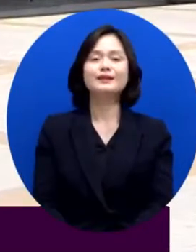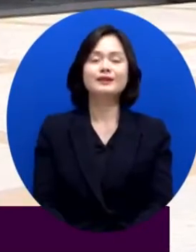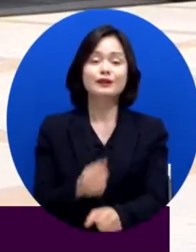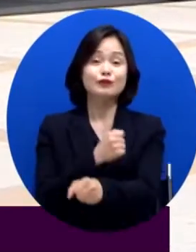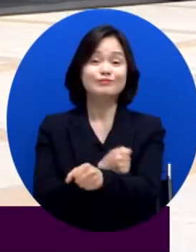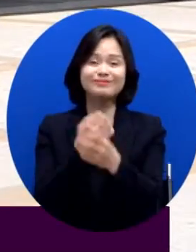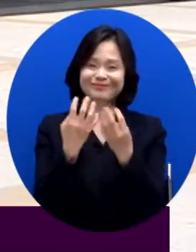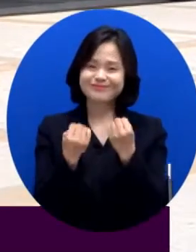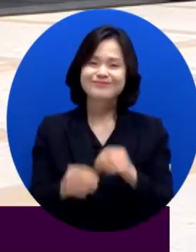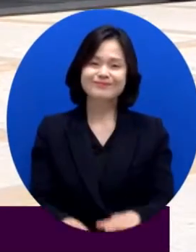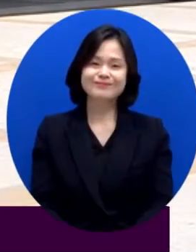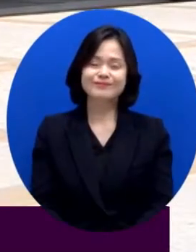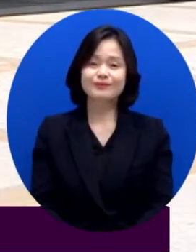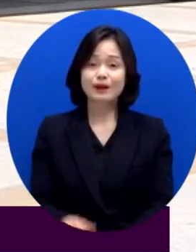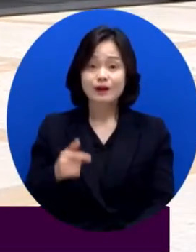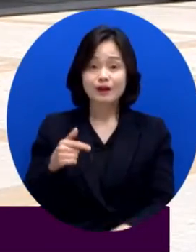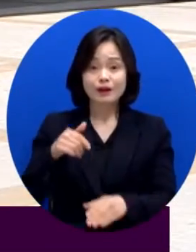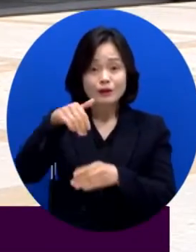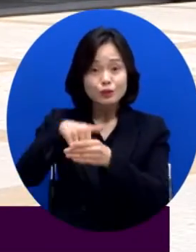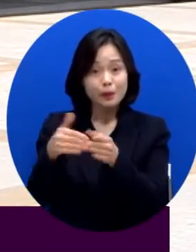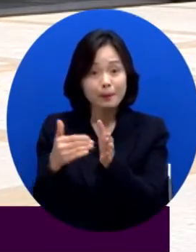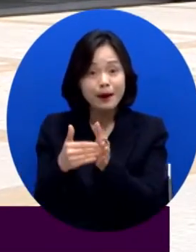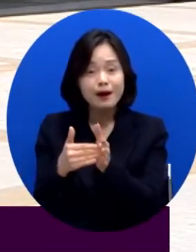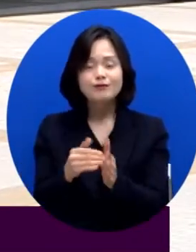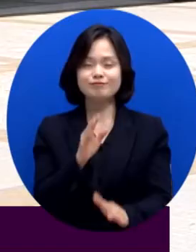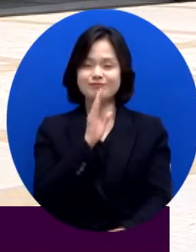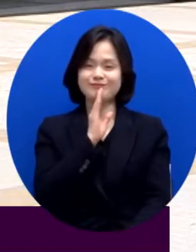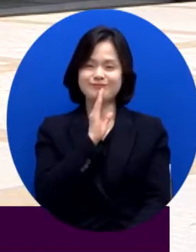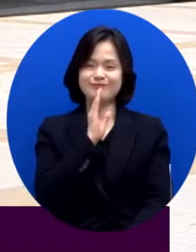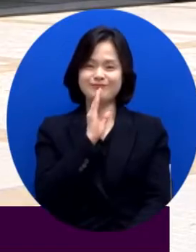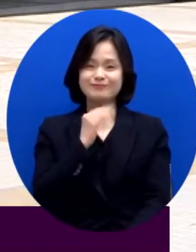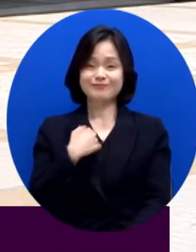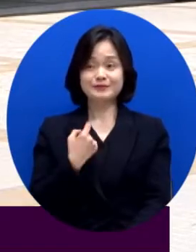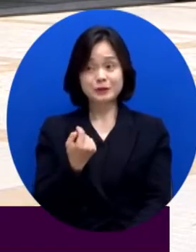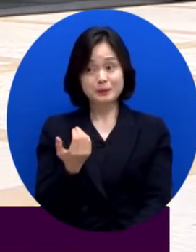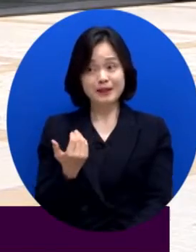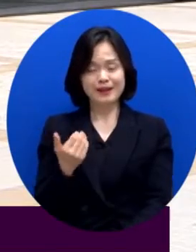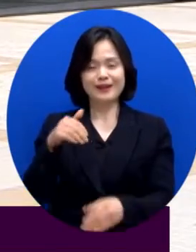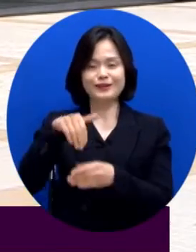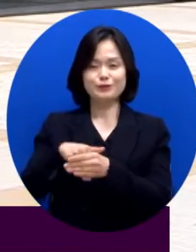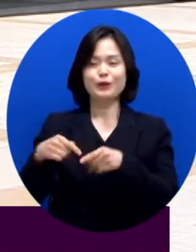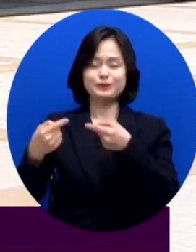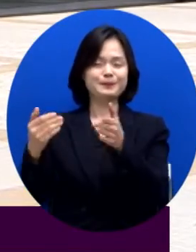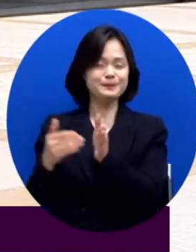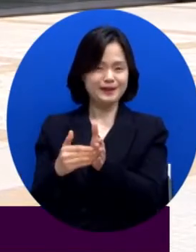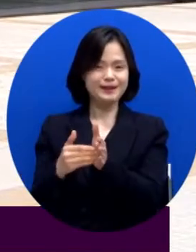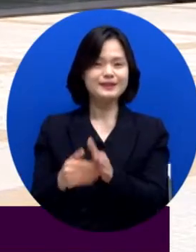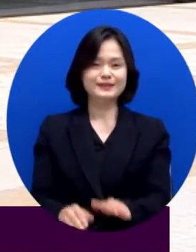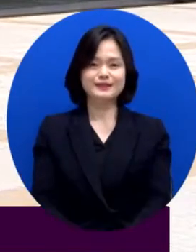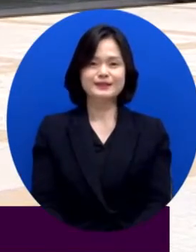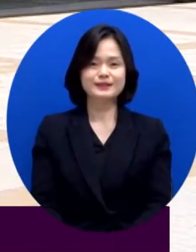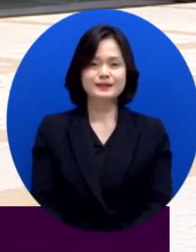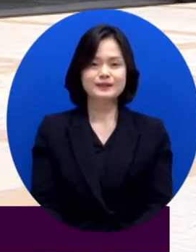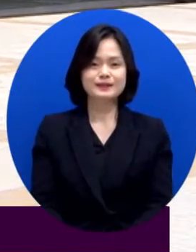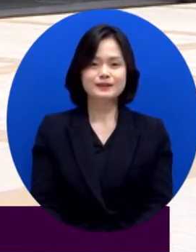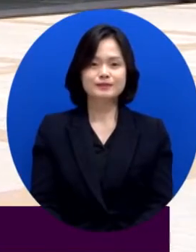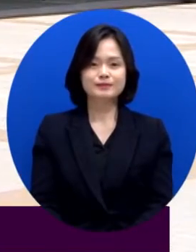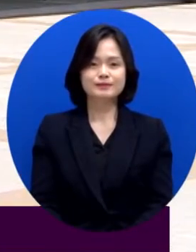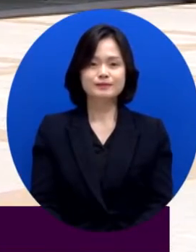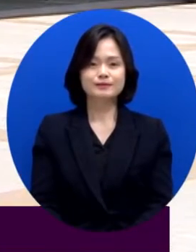목사님 투표는 하셨나요? 예, 출근했다가 일부러 시간을 내서 조금 전에 투표하고 이제 왔습니다. 네,